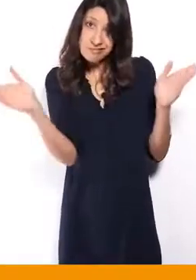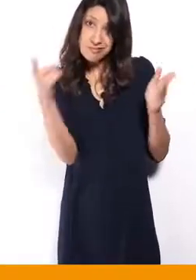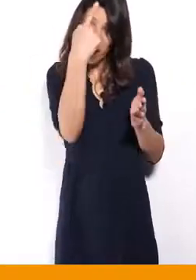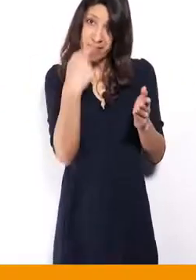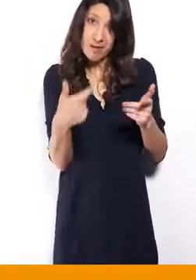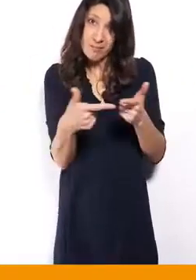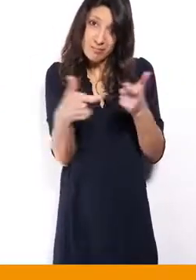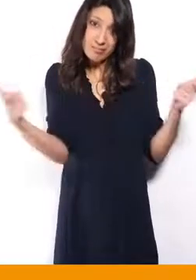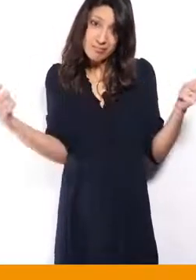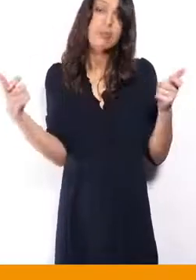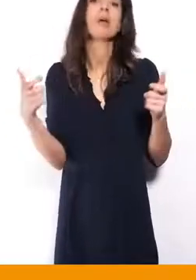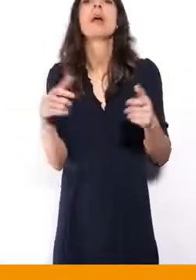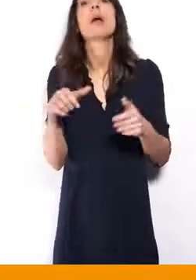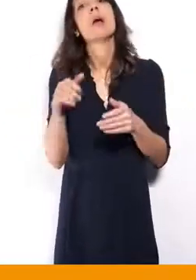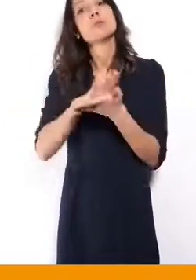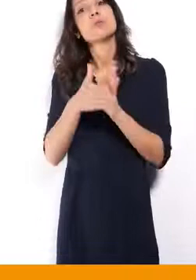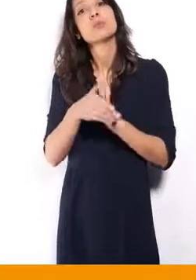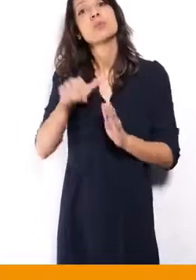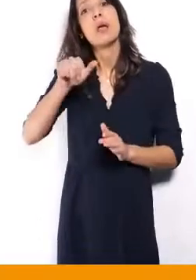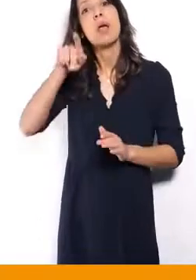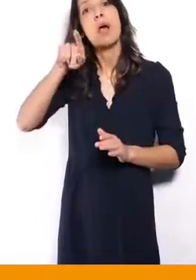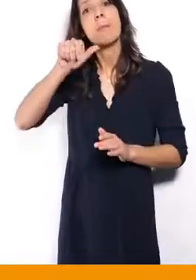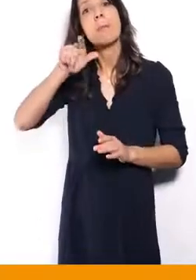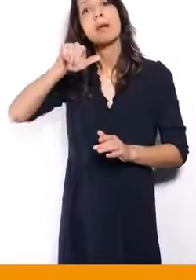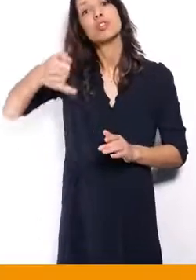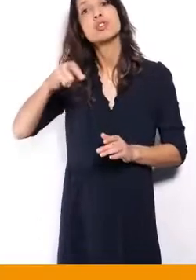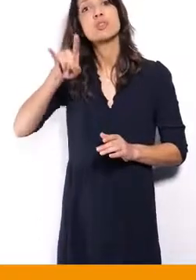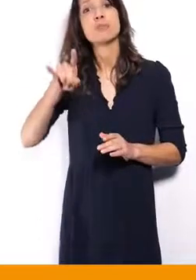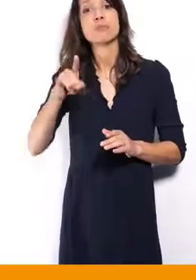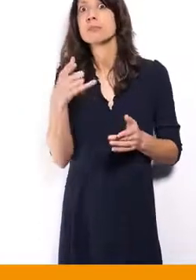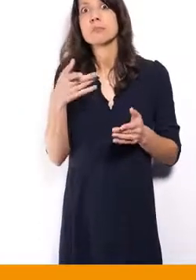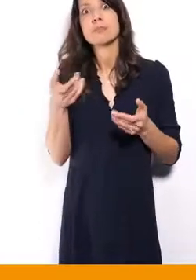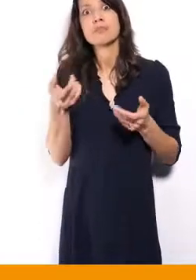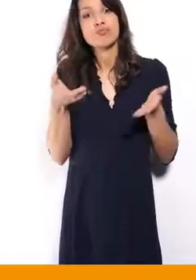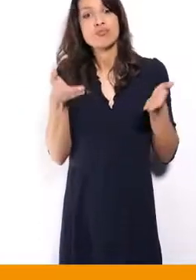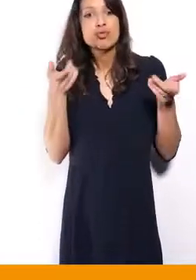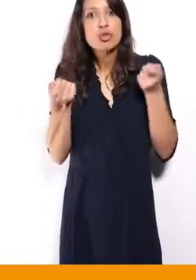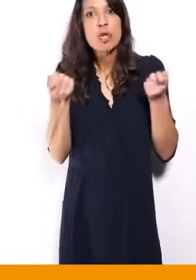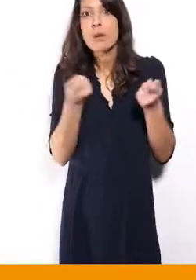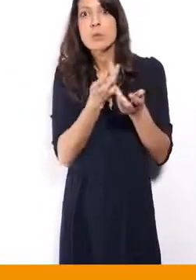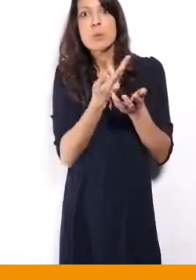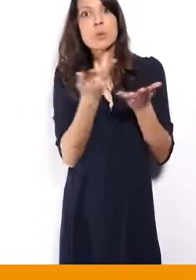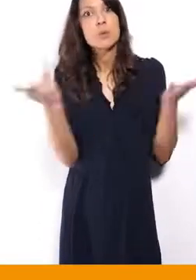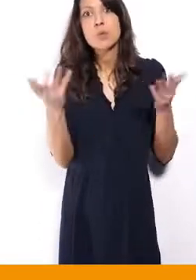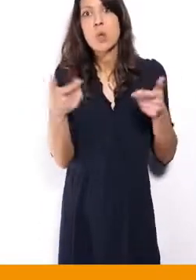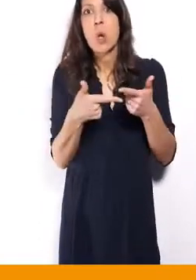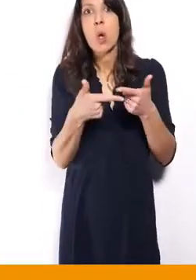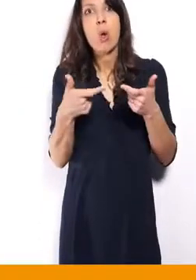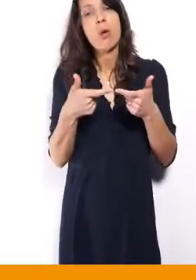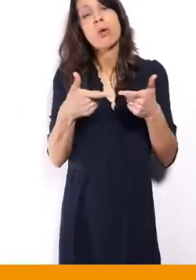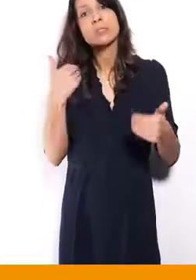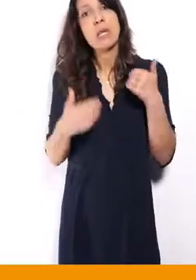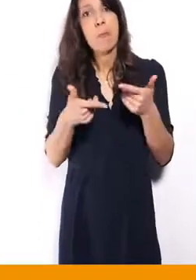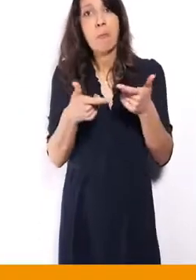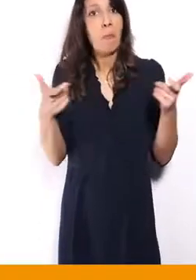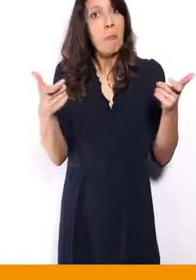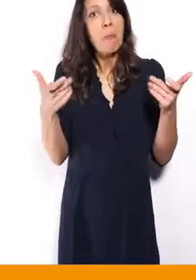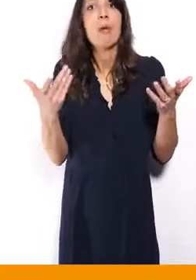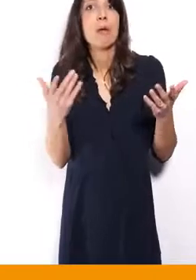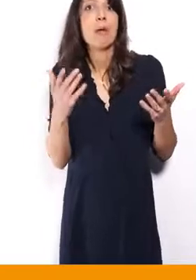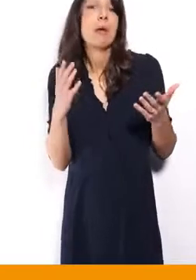tout type de handicap. La question du polyhandicap est à poser à l'outre-mer. Il faut